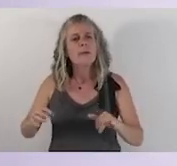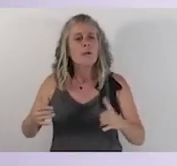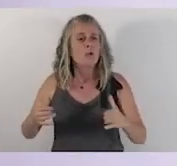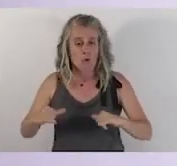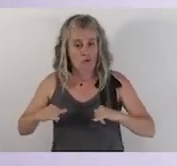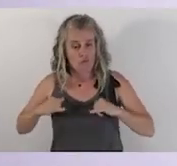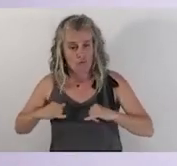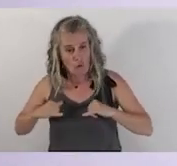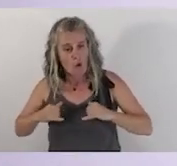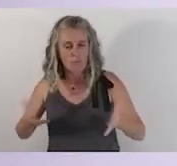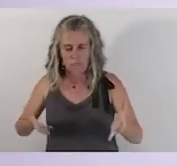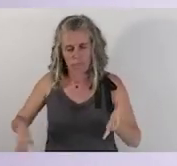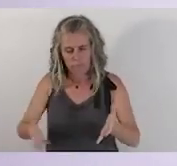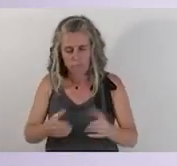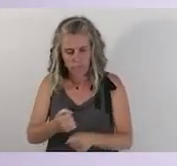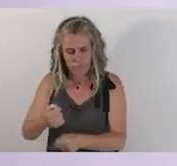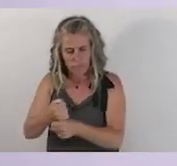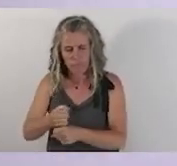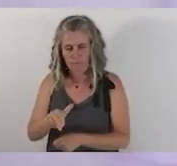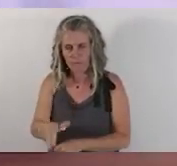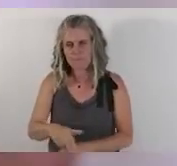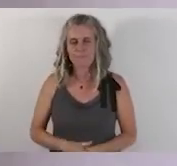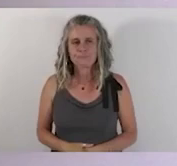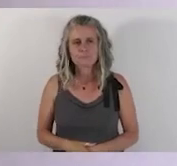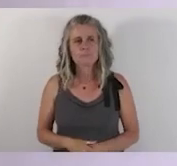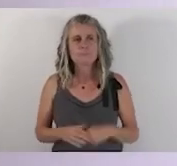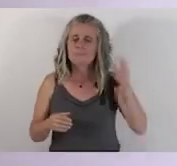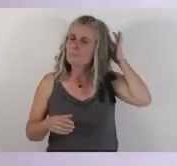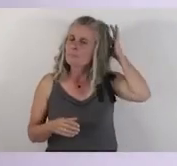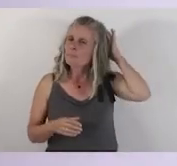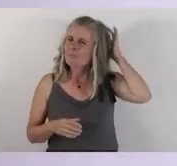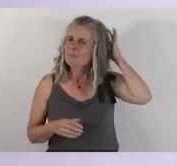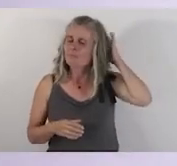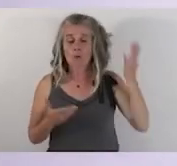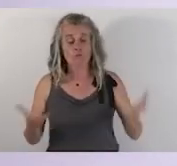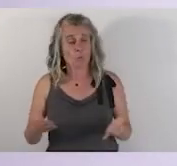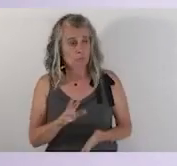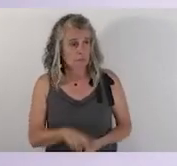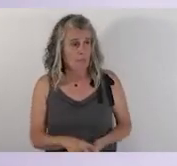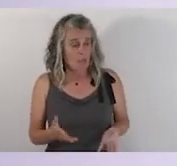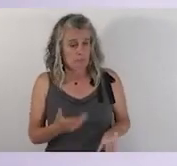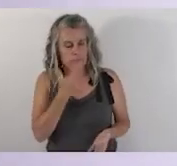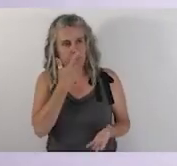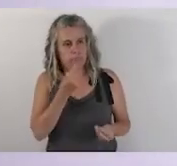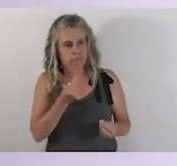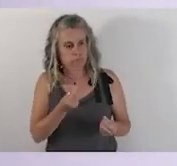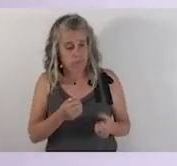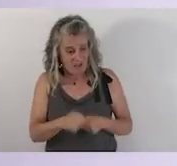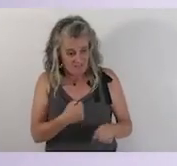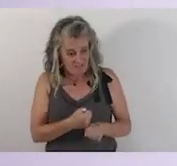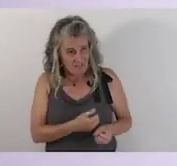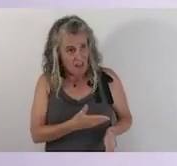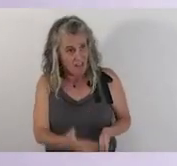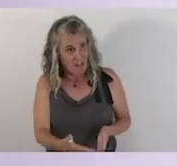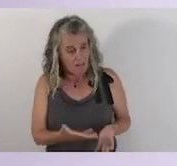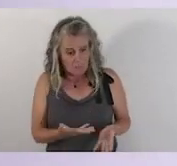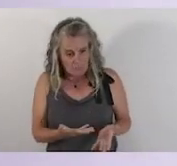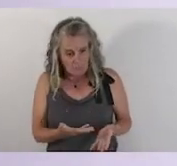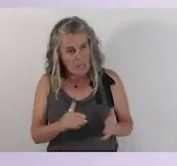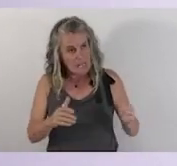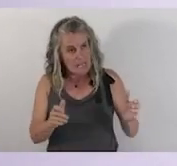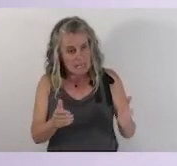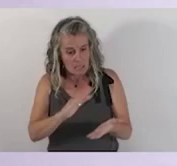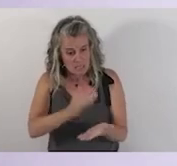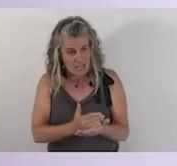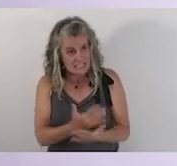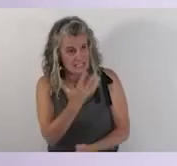sur la question des écoles. De ce fait-là, nous ne pouvons que déplorer fortement la fermeture de cette année de 5 classes dans 5 écoles élémentaires